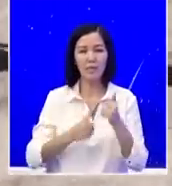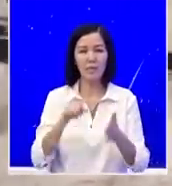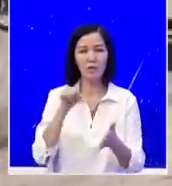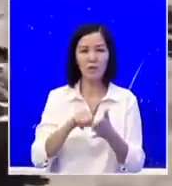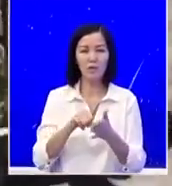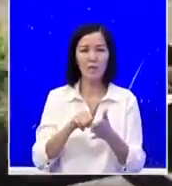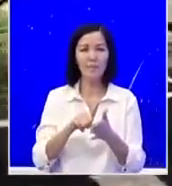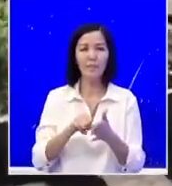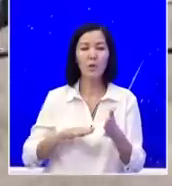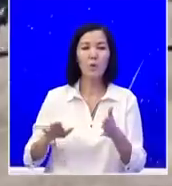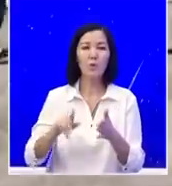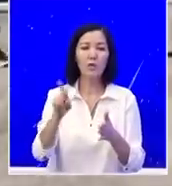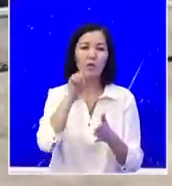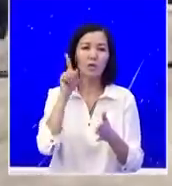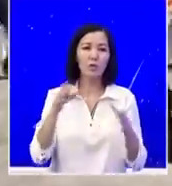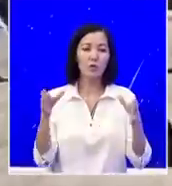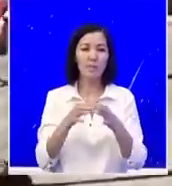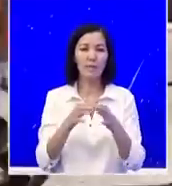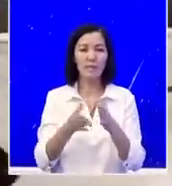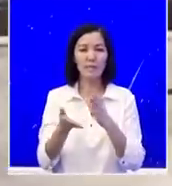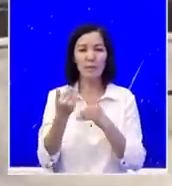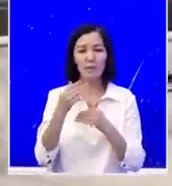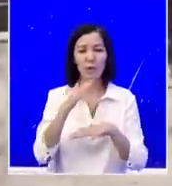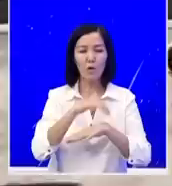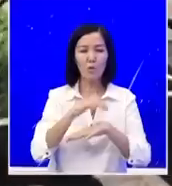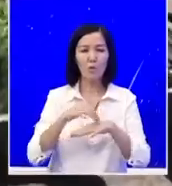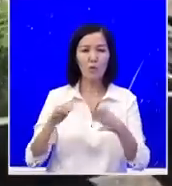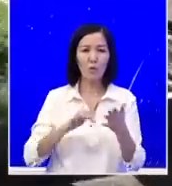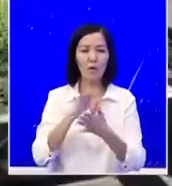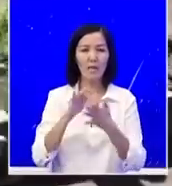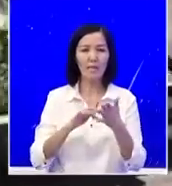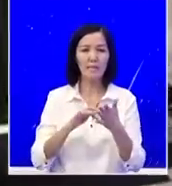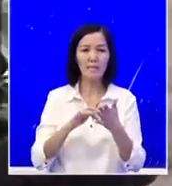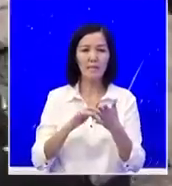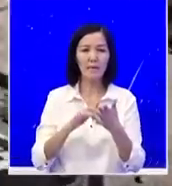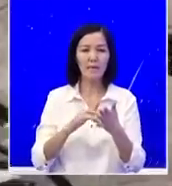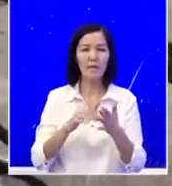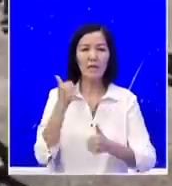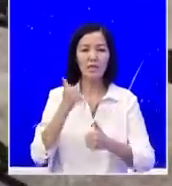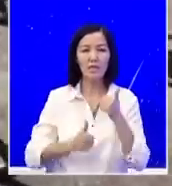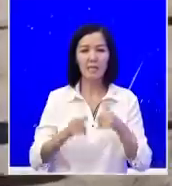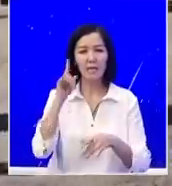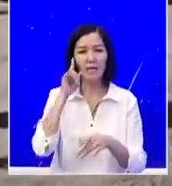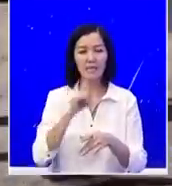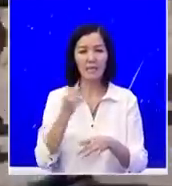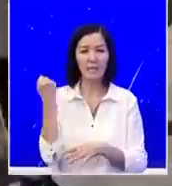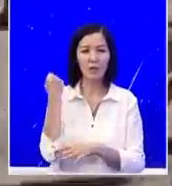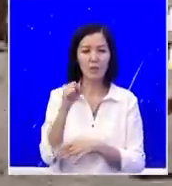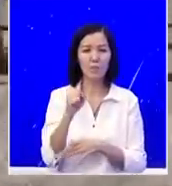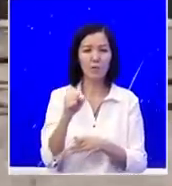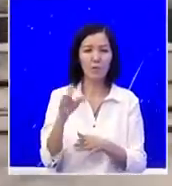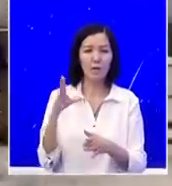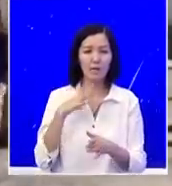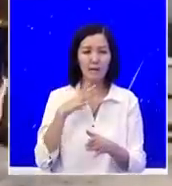Айта кетейік, өңірдің жасөспірімдер құрама командасы былтыр Көкшетау қаласында өткен елі шілік жарыста Қазақстан чемпион атанды.